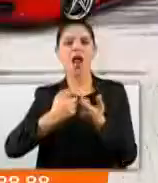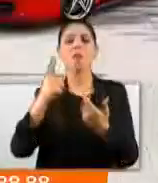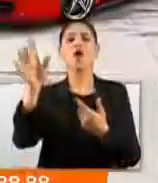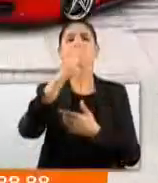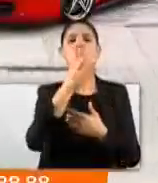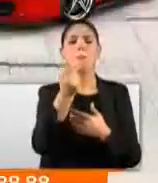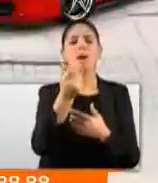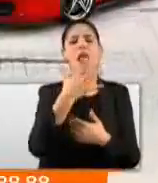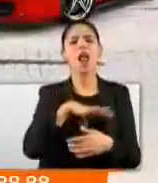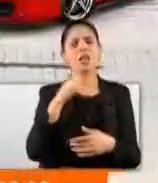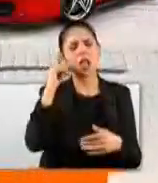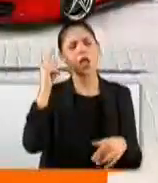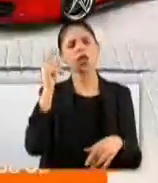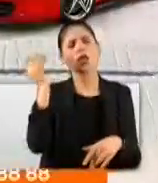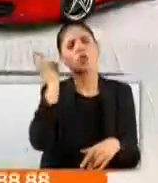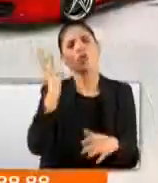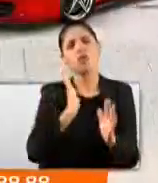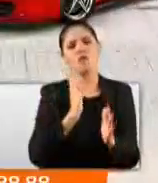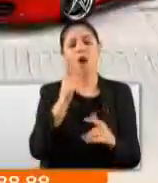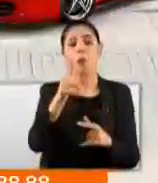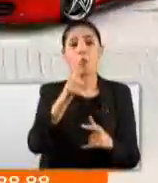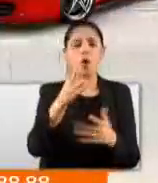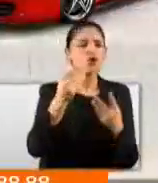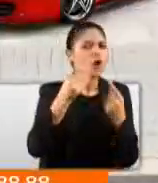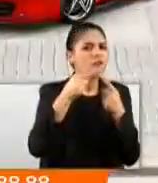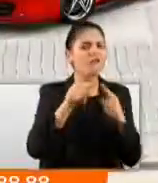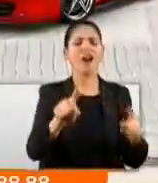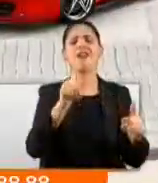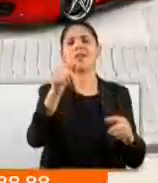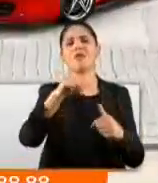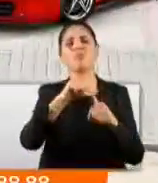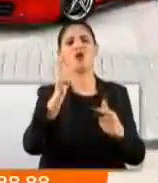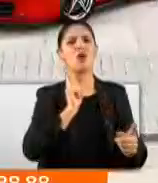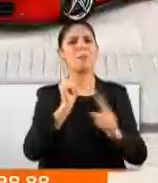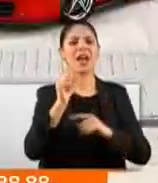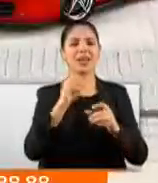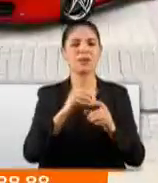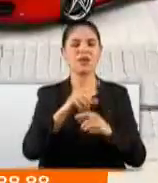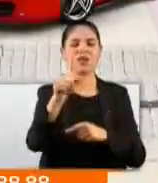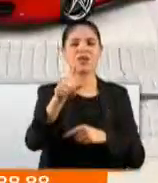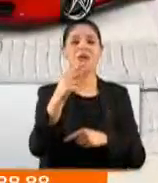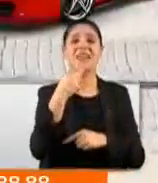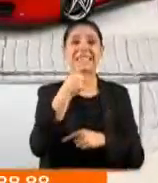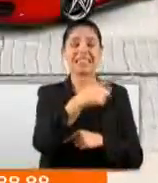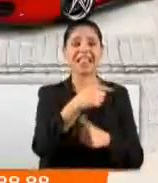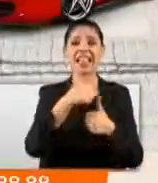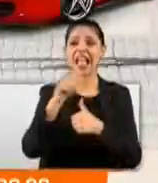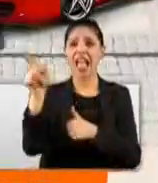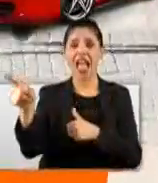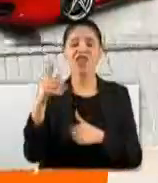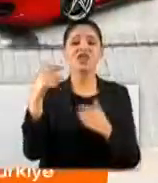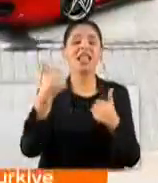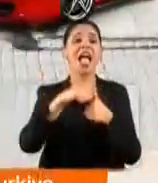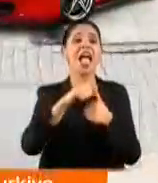lira istediğini duymuşuzdur. Ancak emsal niteliği taşıyan bir boşanma davasında davacı olan kadın eşinden